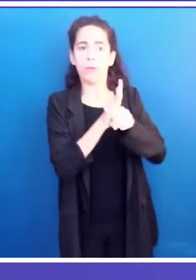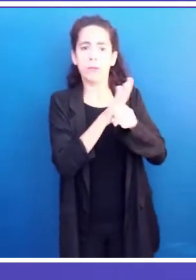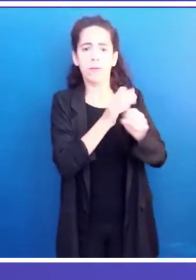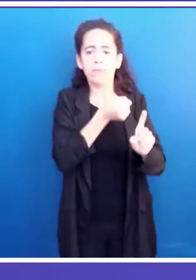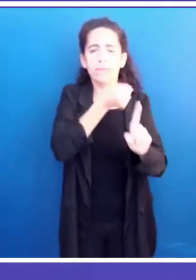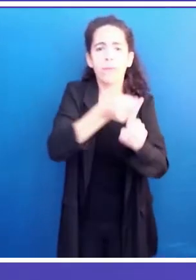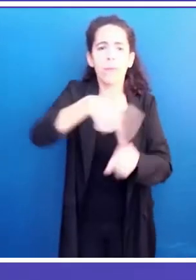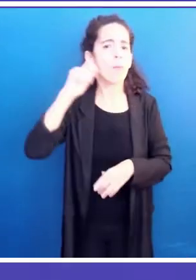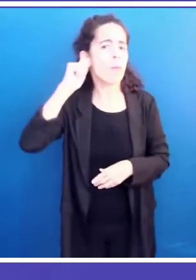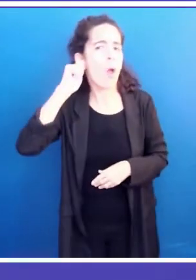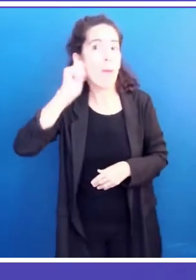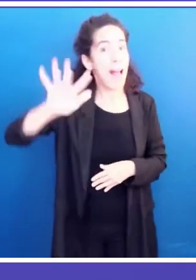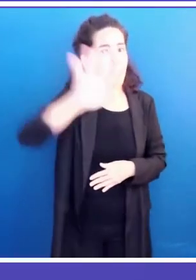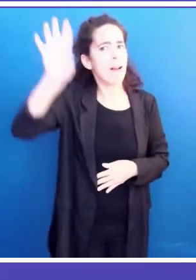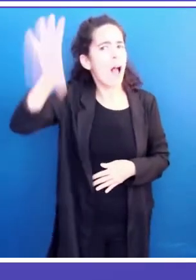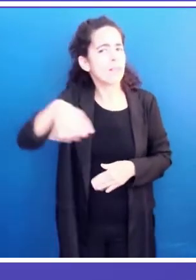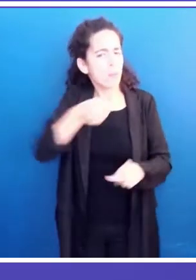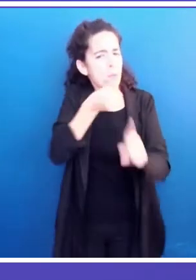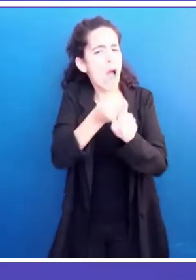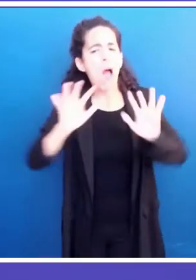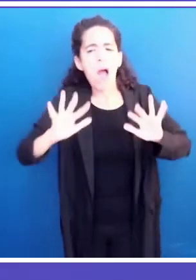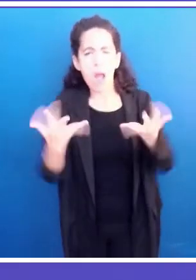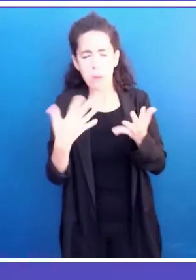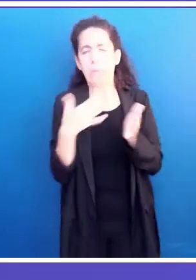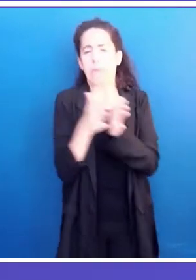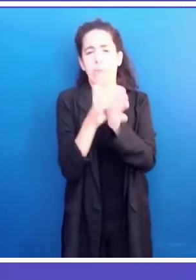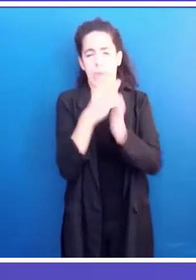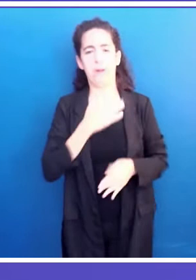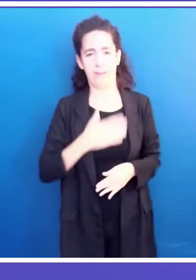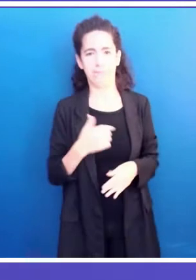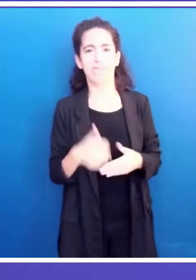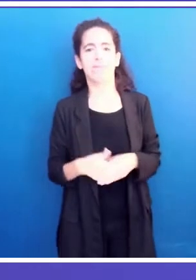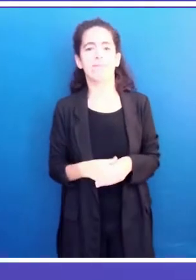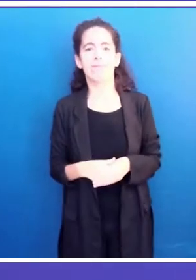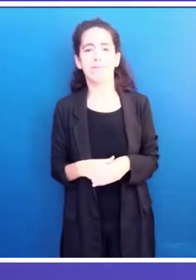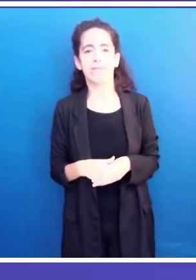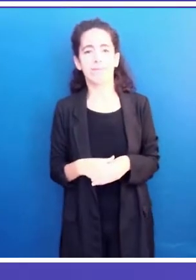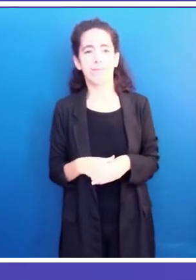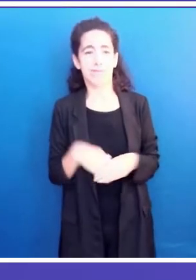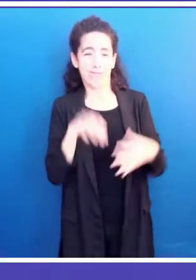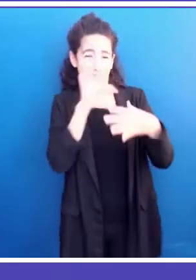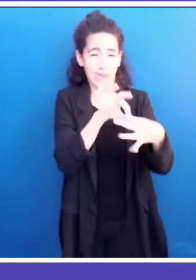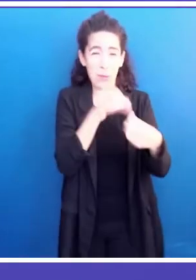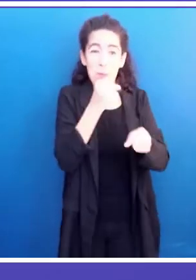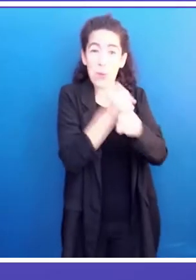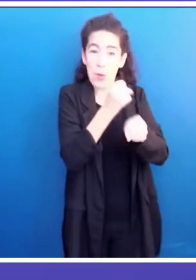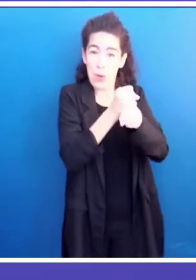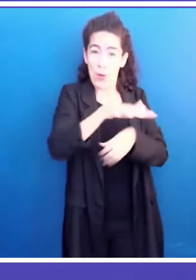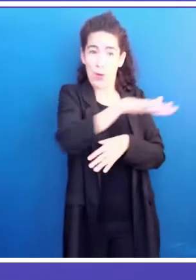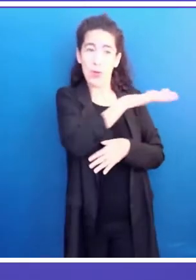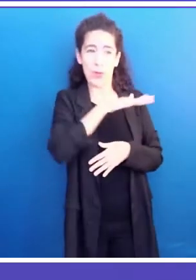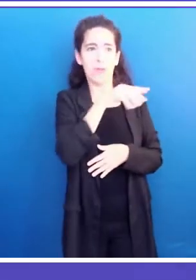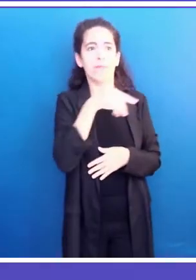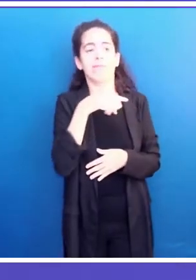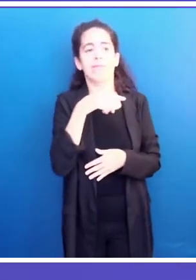النساء في حال كتالونيا تحديدا. إذا ما أردنا أن نتحدث عن مجالات العمل أو